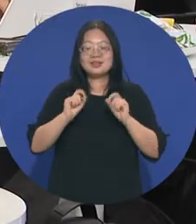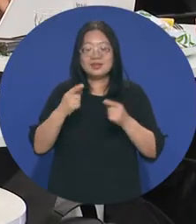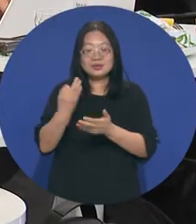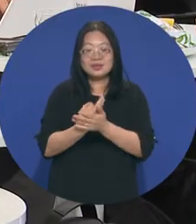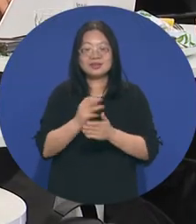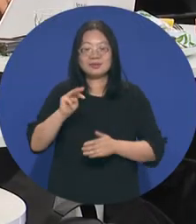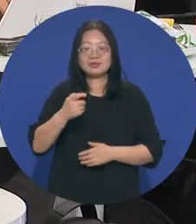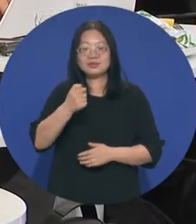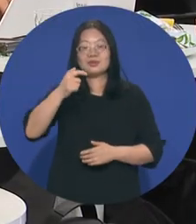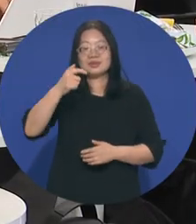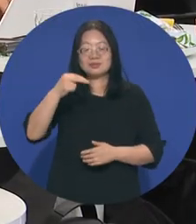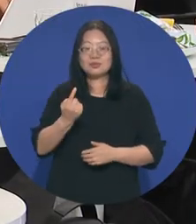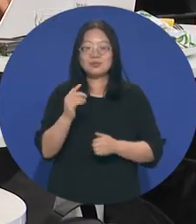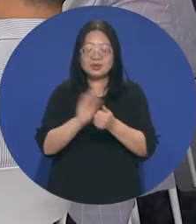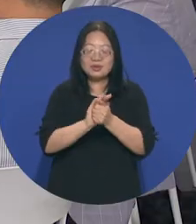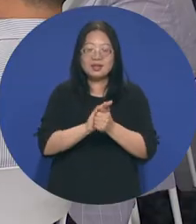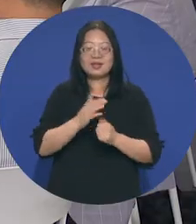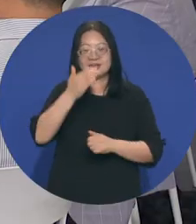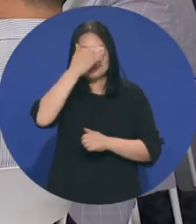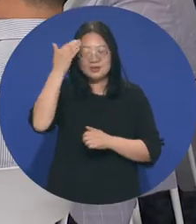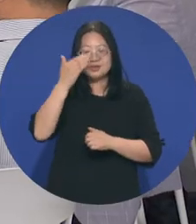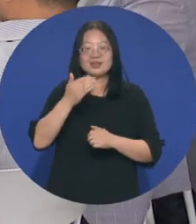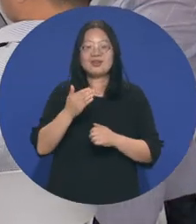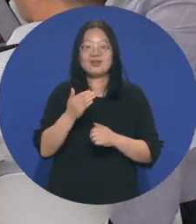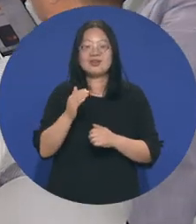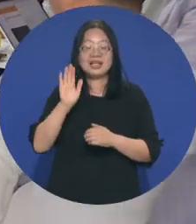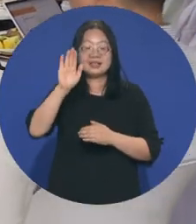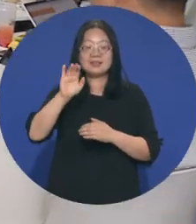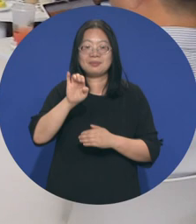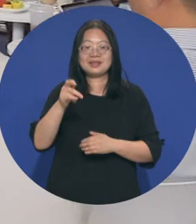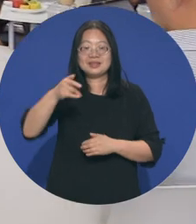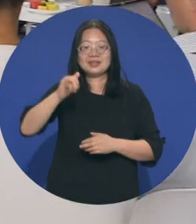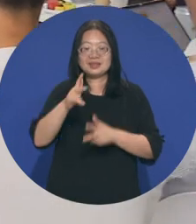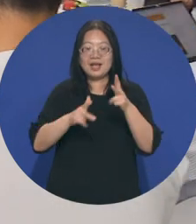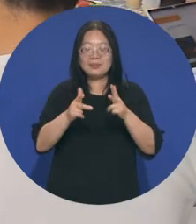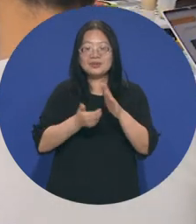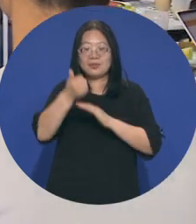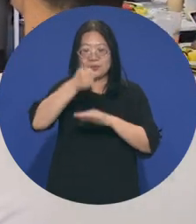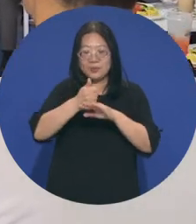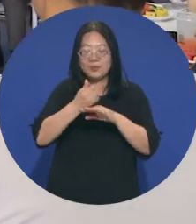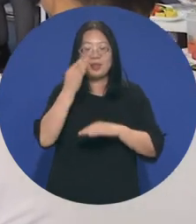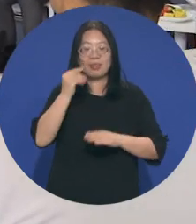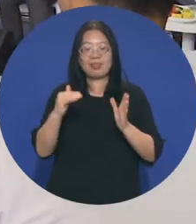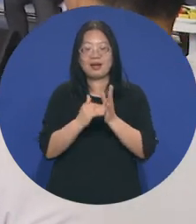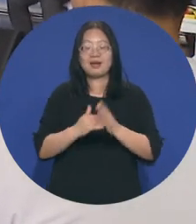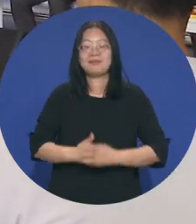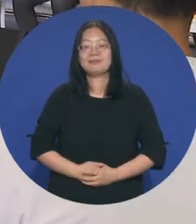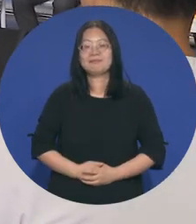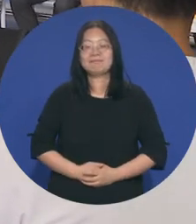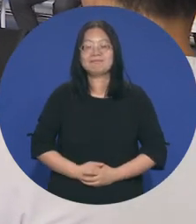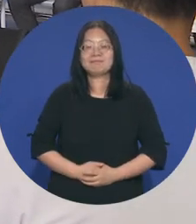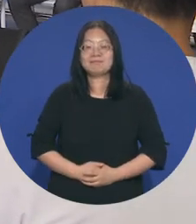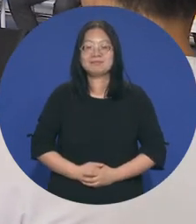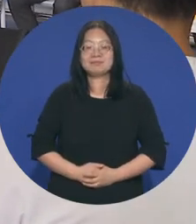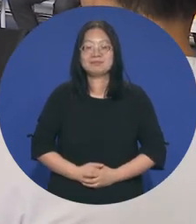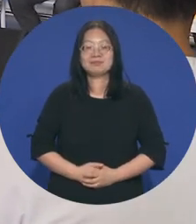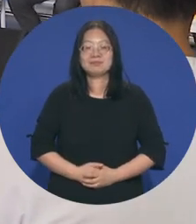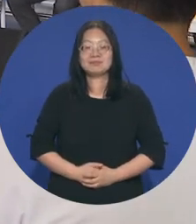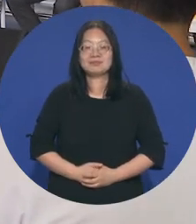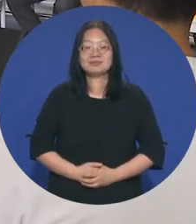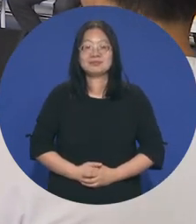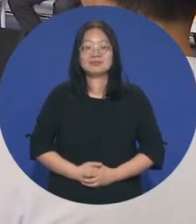돌봄, 청년 3대 기회 패키지 사업을 성공적으로 정착시켰습니다. GTV 뉴스 최창순입니다.